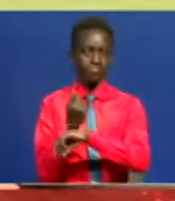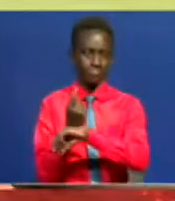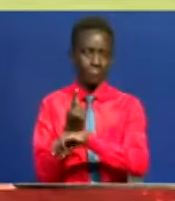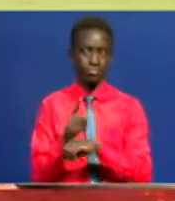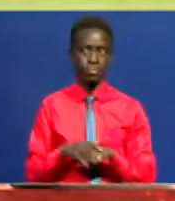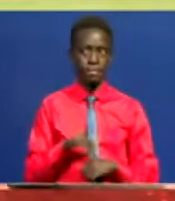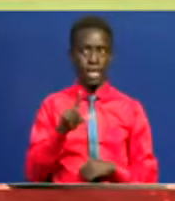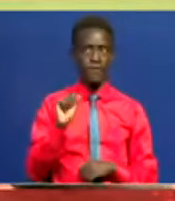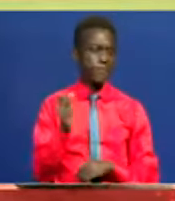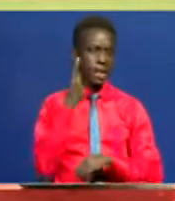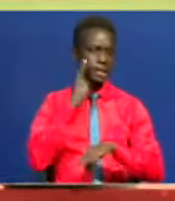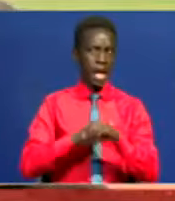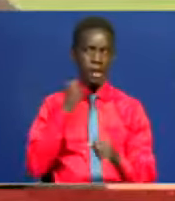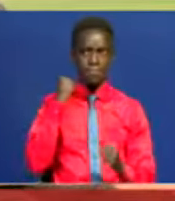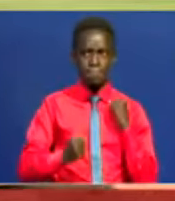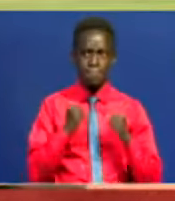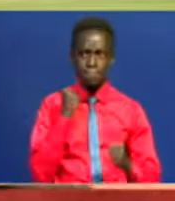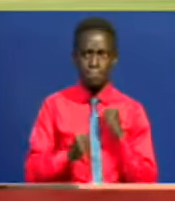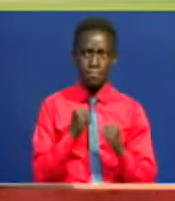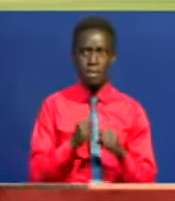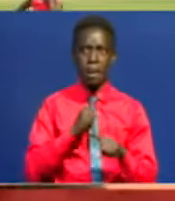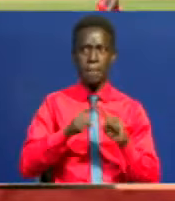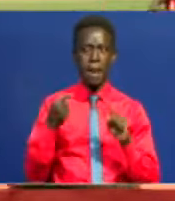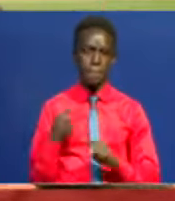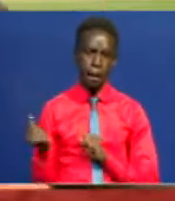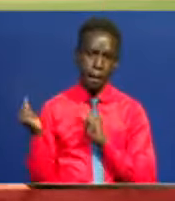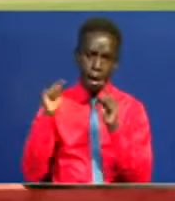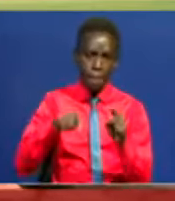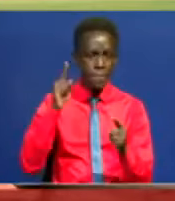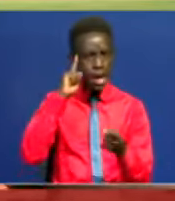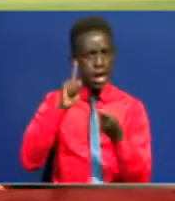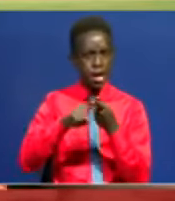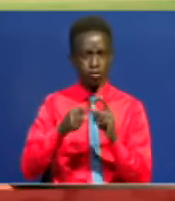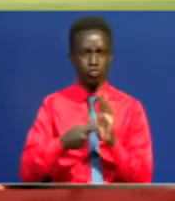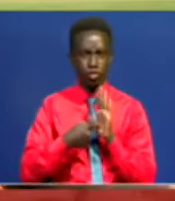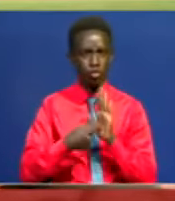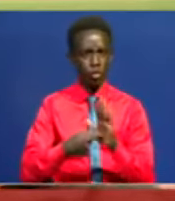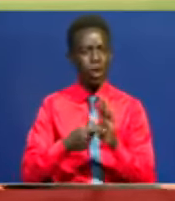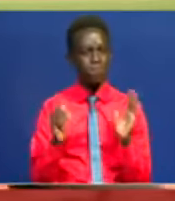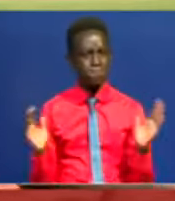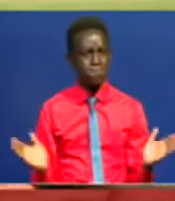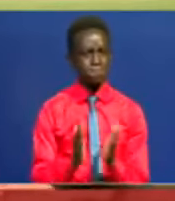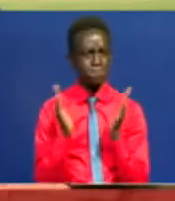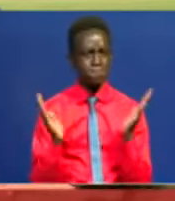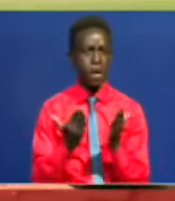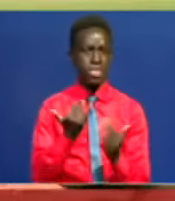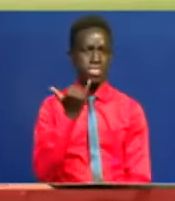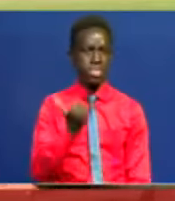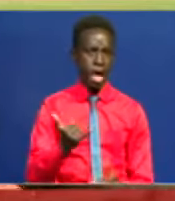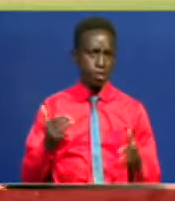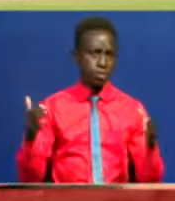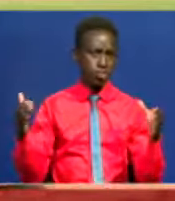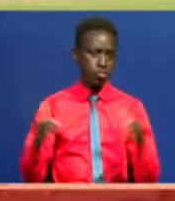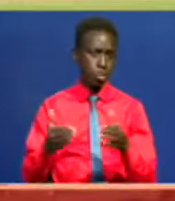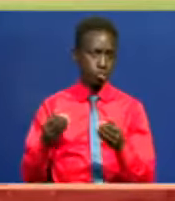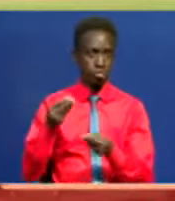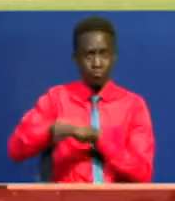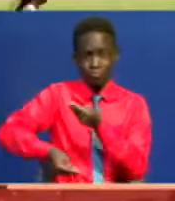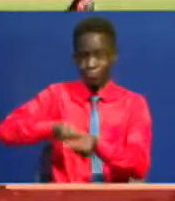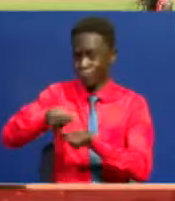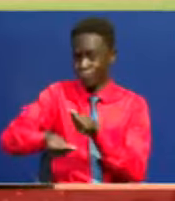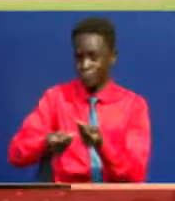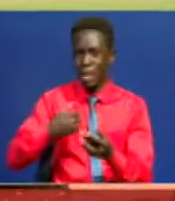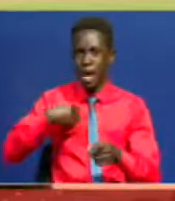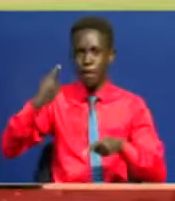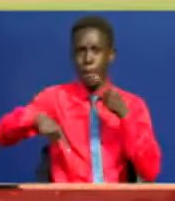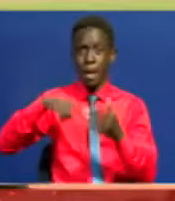kwanza, lakini ni hapa to inspire the young generation. Yeah. Niko na competition next week, so nilikuwa